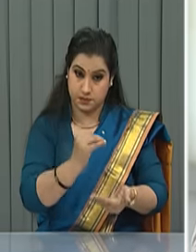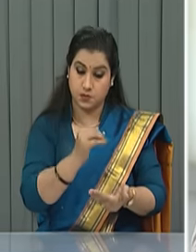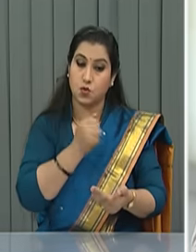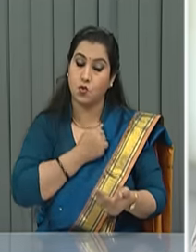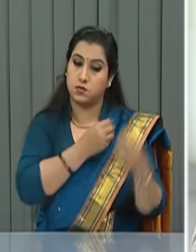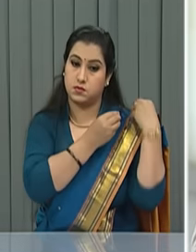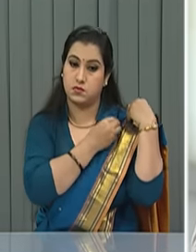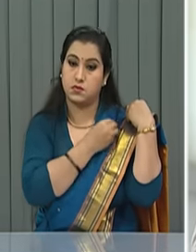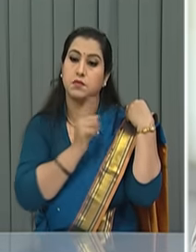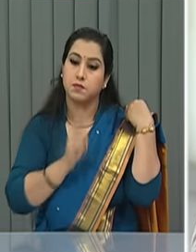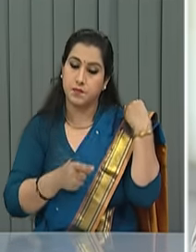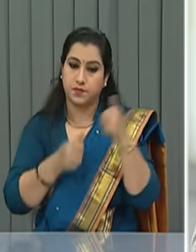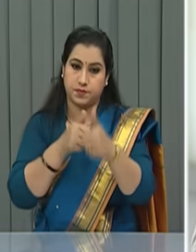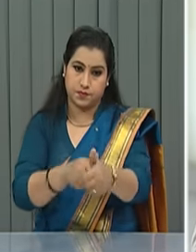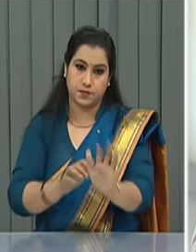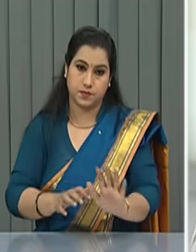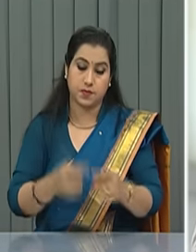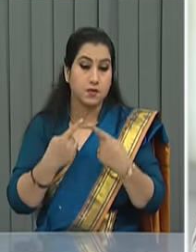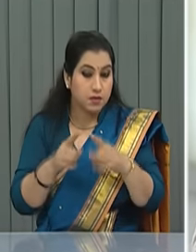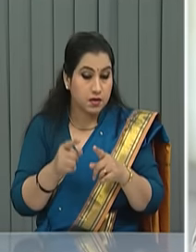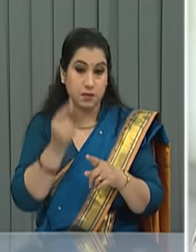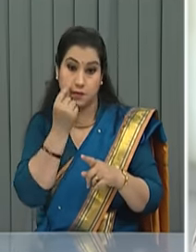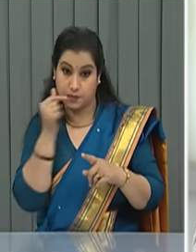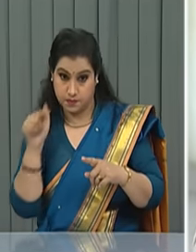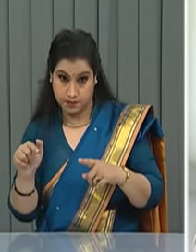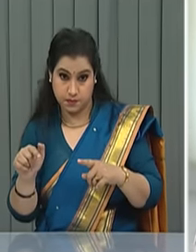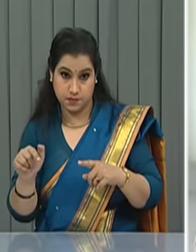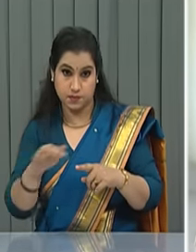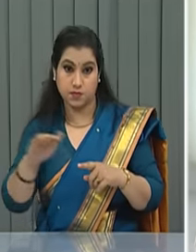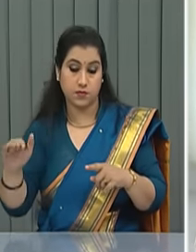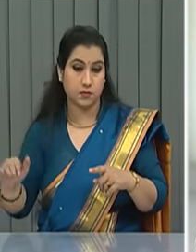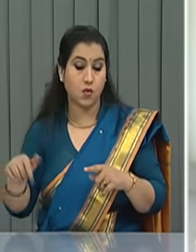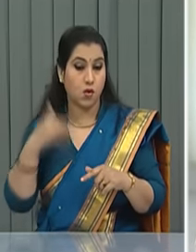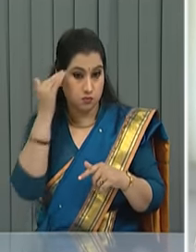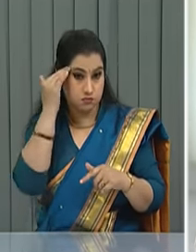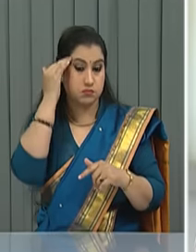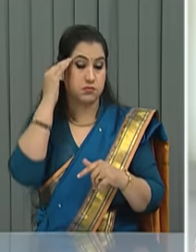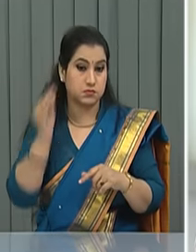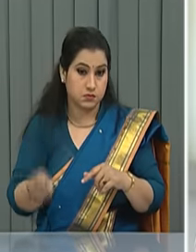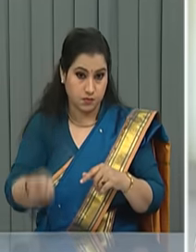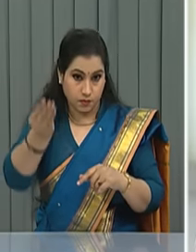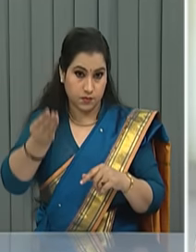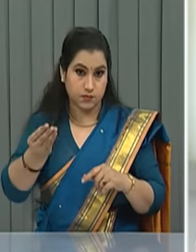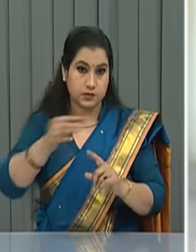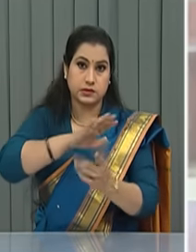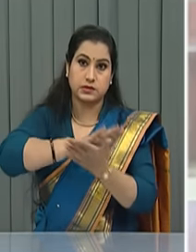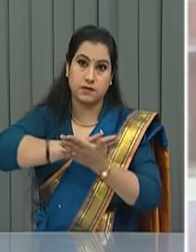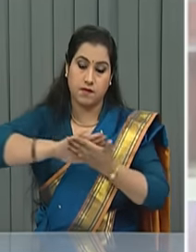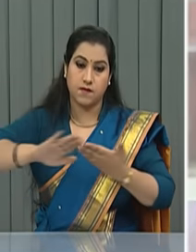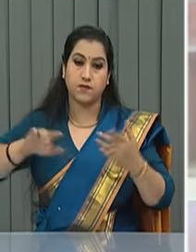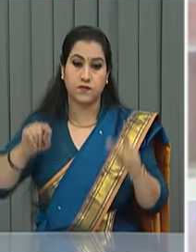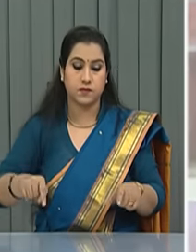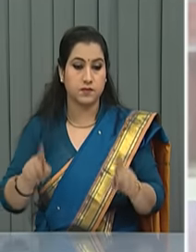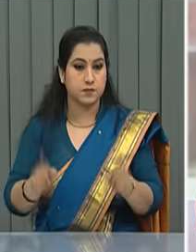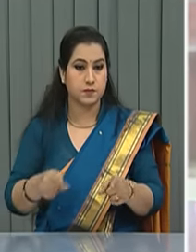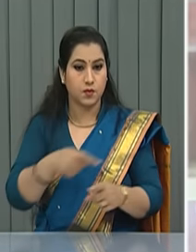अपनी जिम्मेवारी को जरूर निभाएं, मगर बेटे और ज़्यादा समझदार हों, एक साफ सुथरी सोच के साथ।